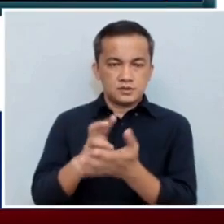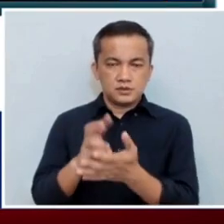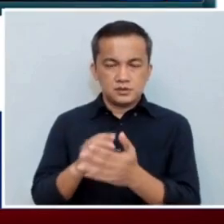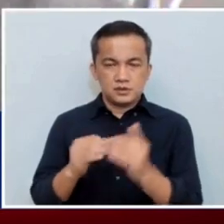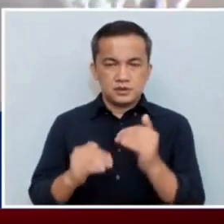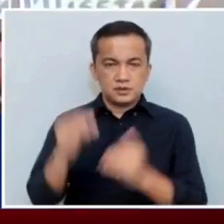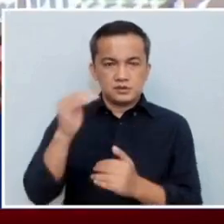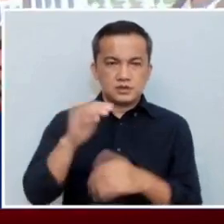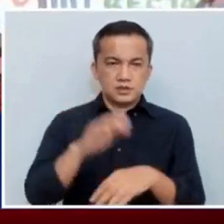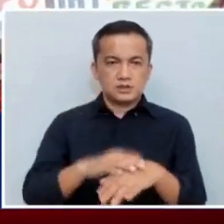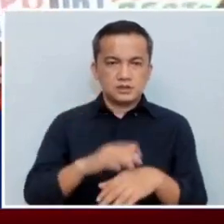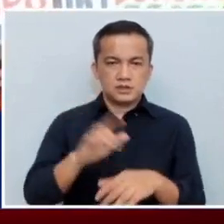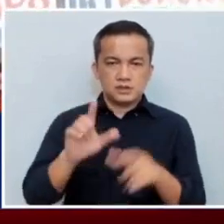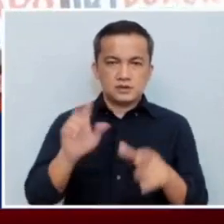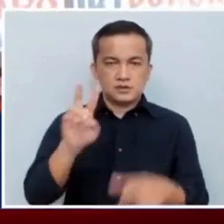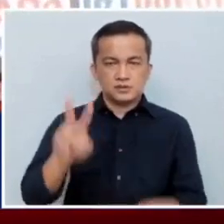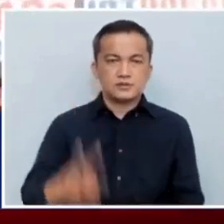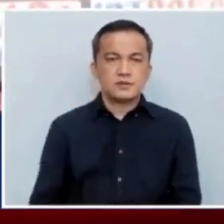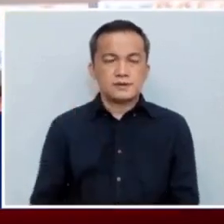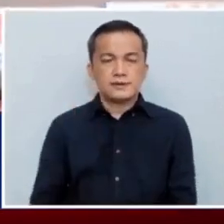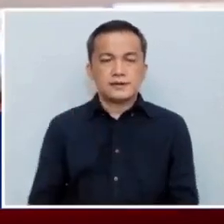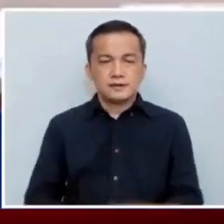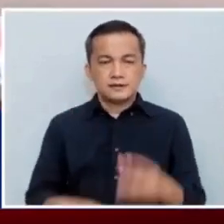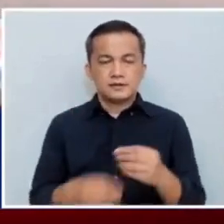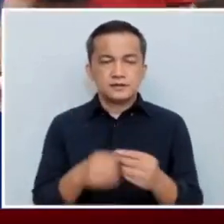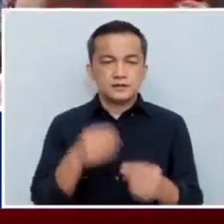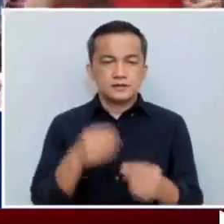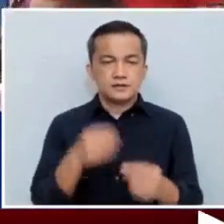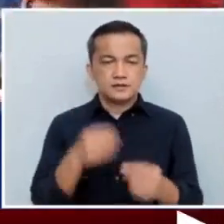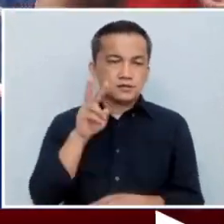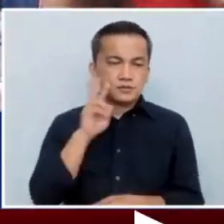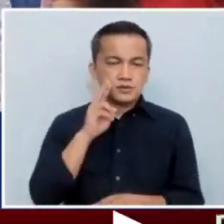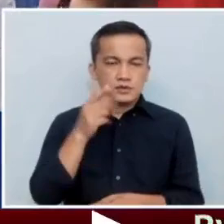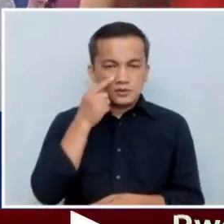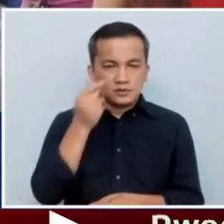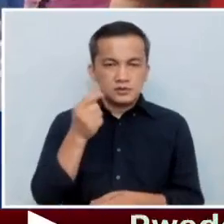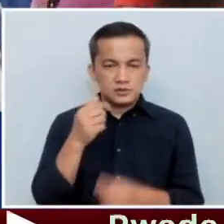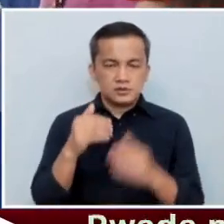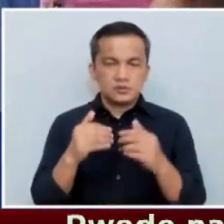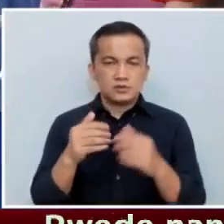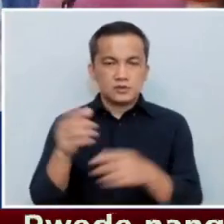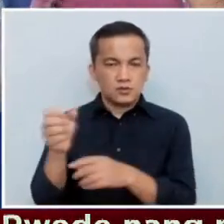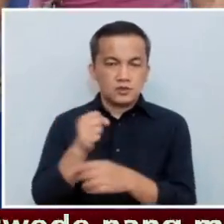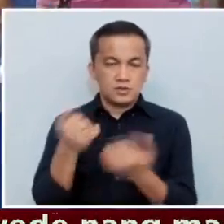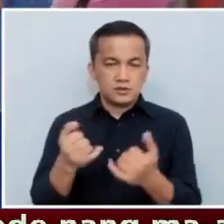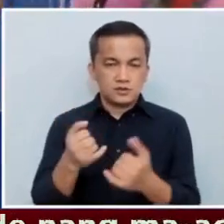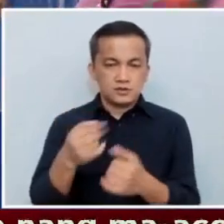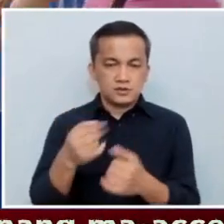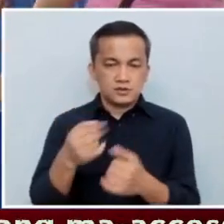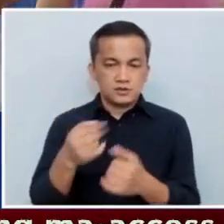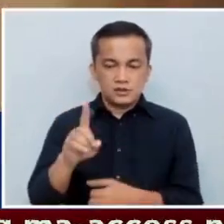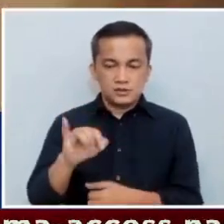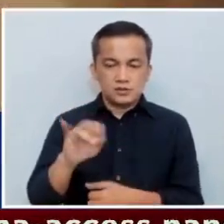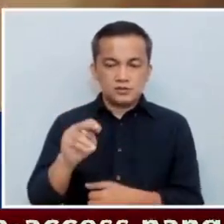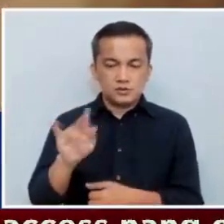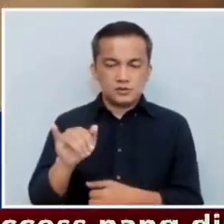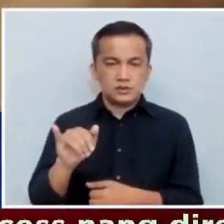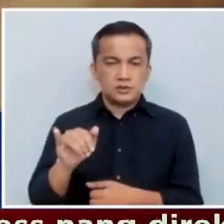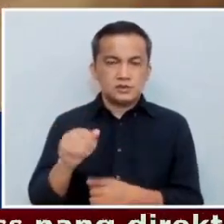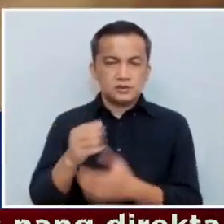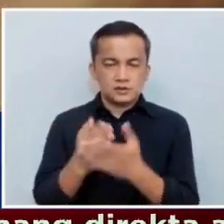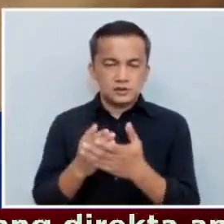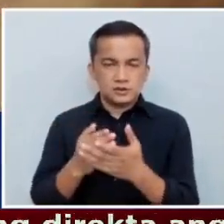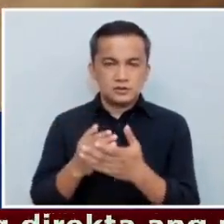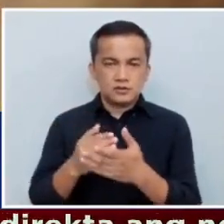alert level 2. Dagdag ni Vergere, imposible ring maabot sa ngayon ang herd immunity, lalo't may ilan na posibleng bumababa na ang